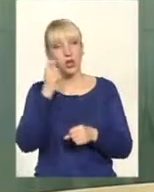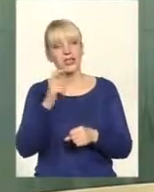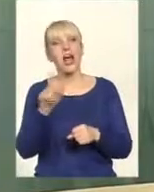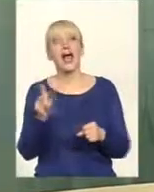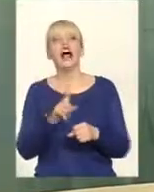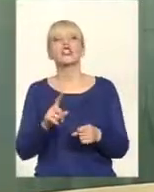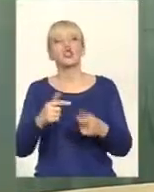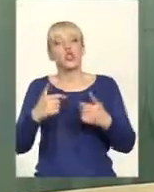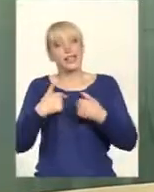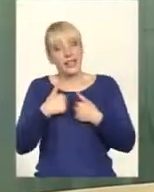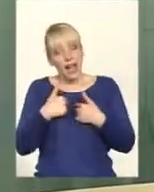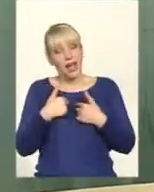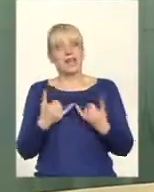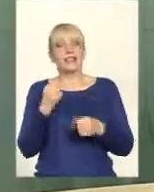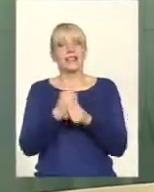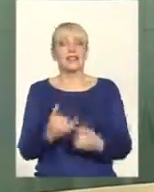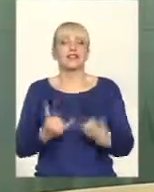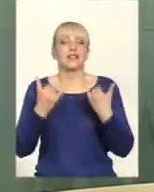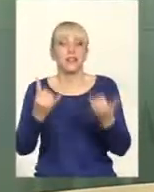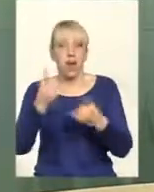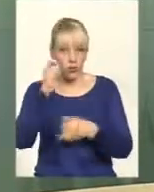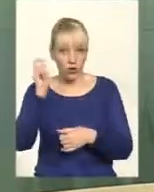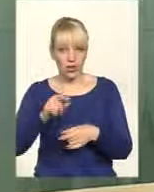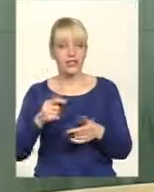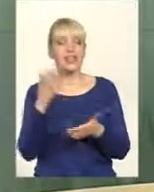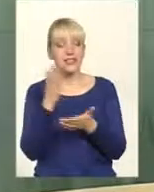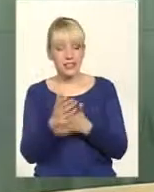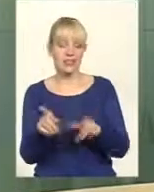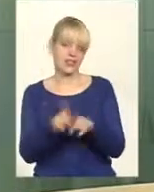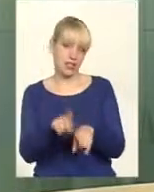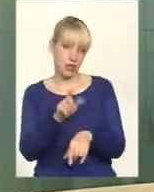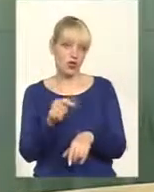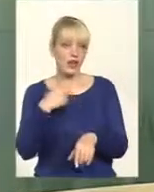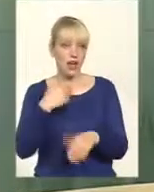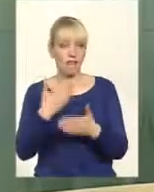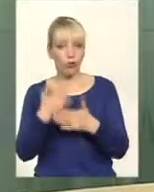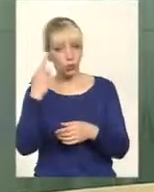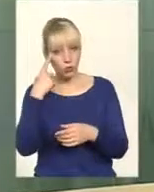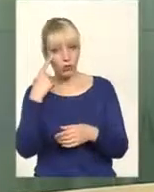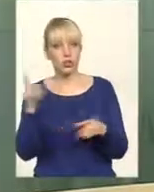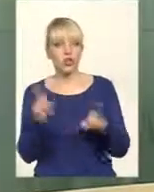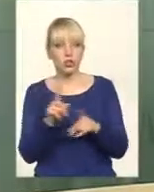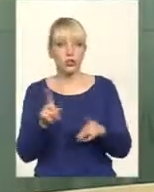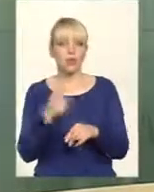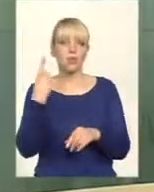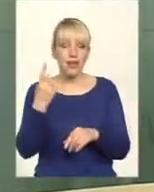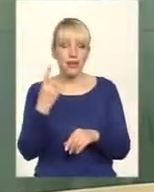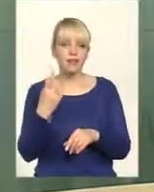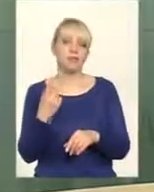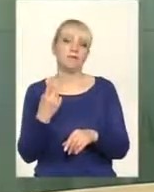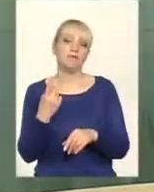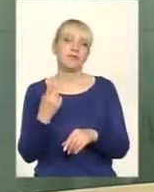для Украины. Поэтому действительно такие люди есть, и я думаю, вот первый признак